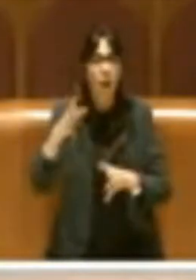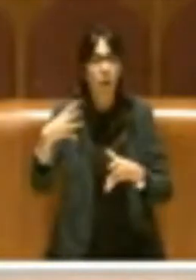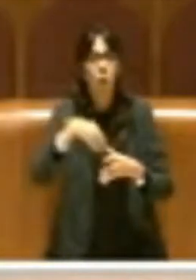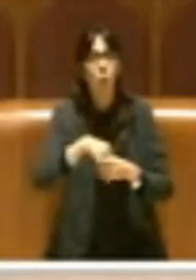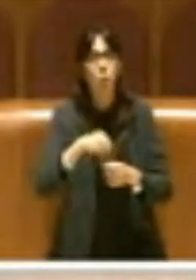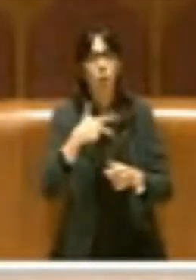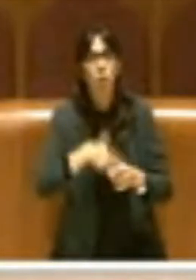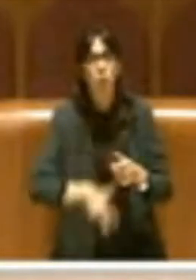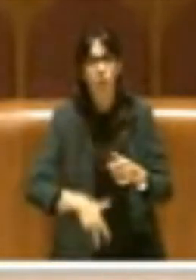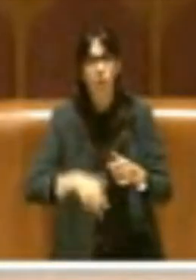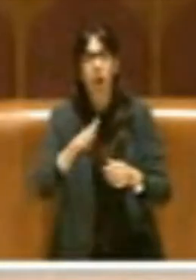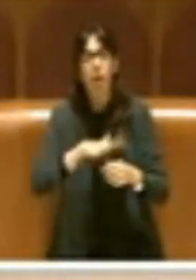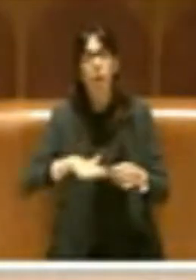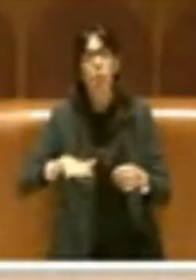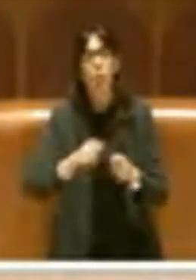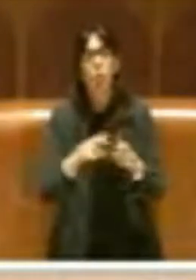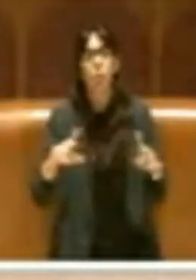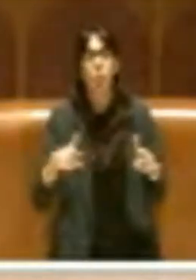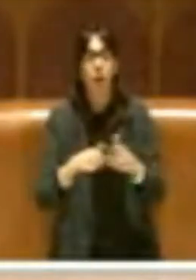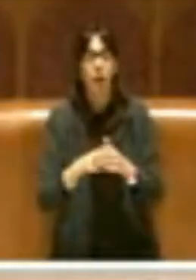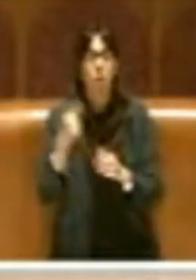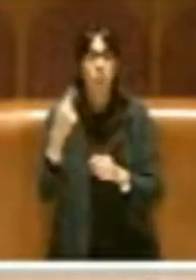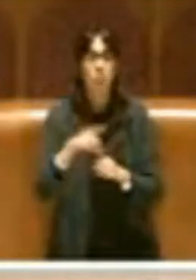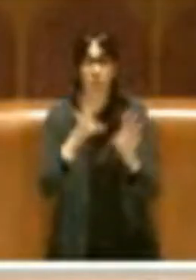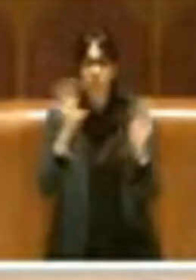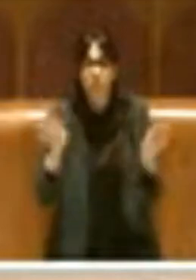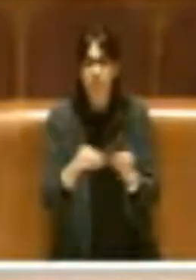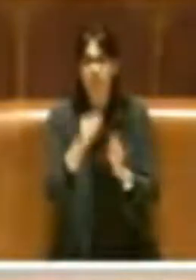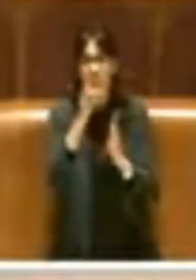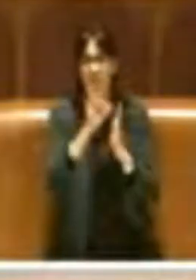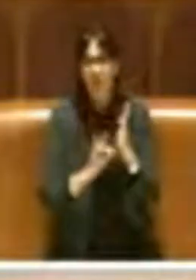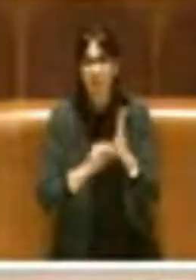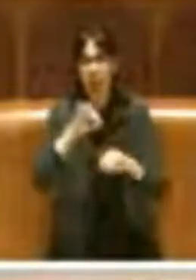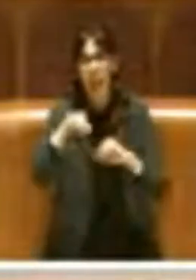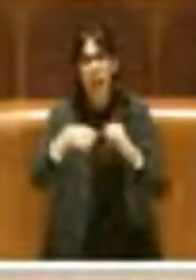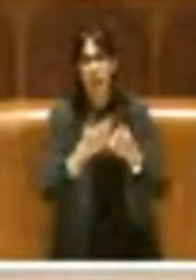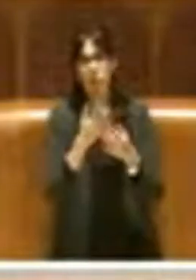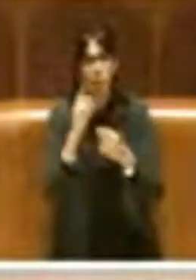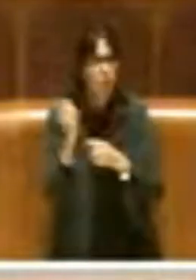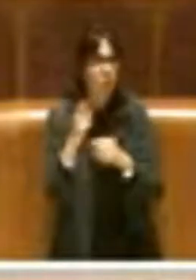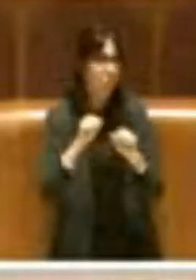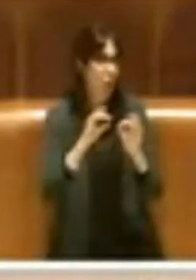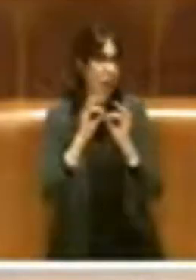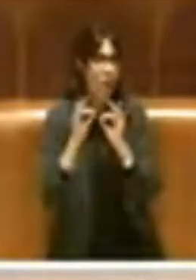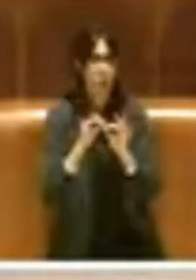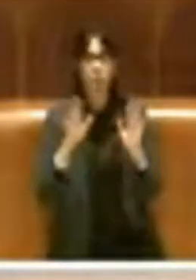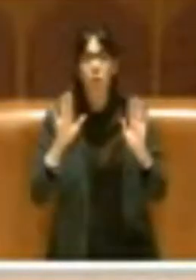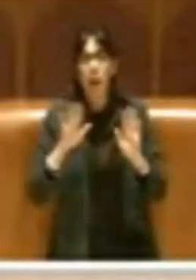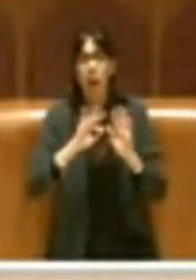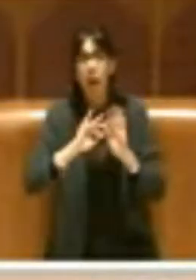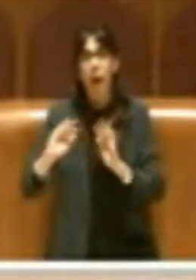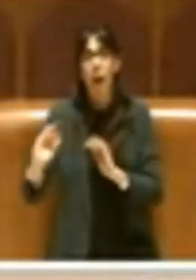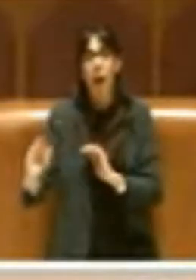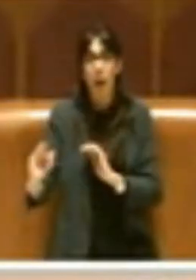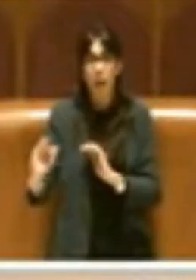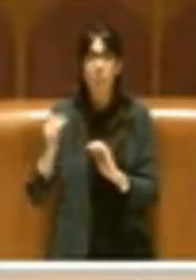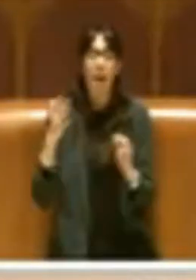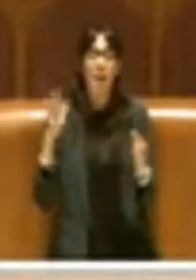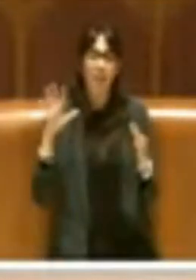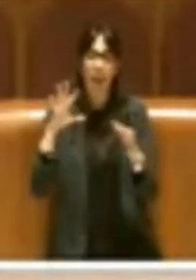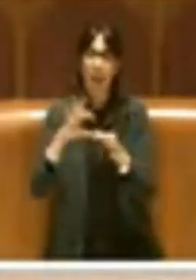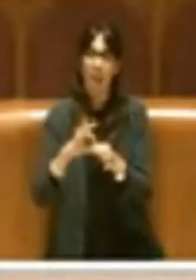nel contesto urbano. Sono tutte azioni naturalmente pienamente condivisibili, ma oltre